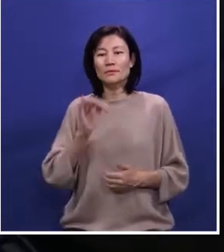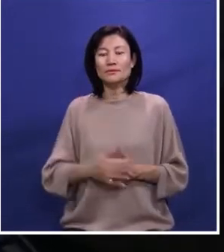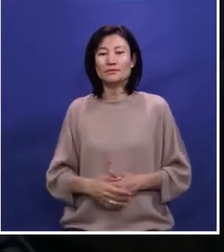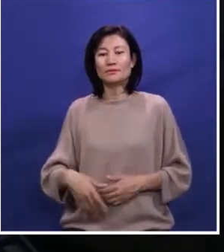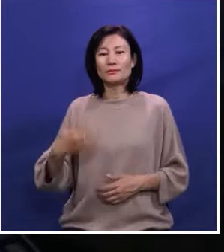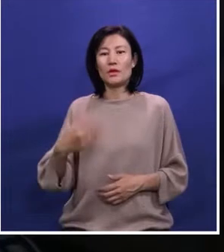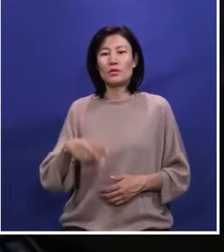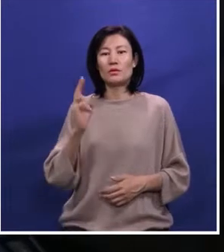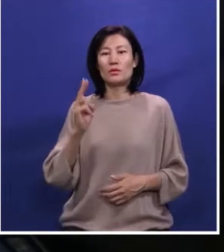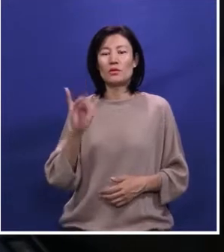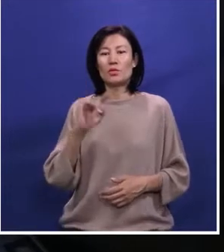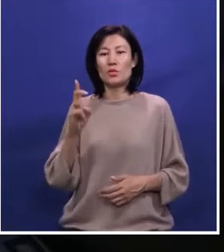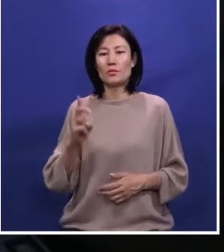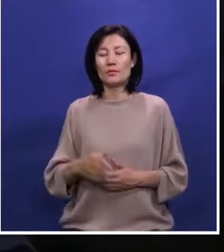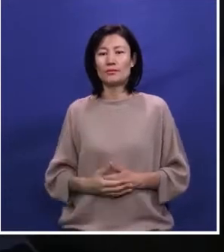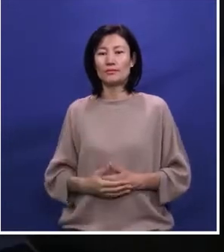50 кубтық